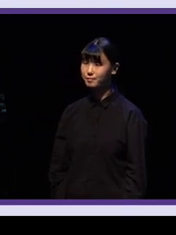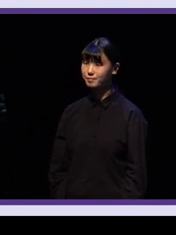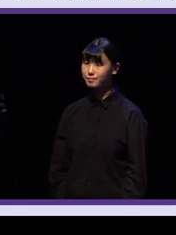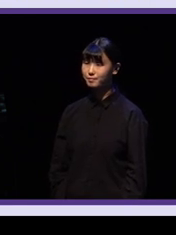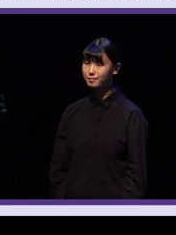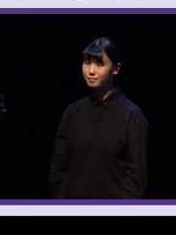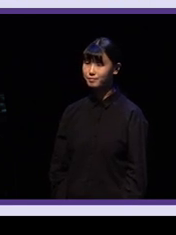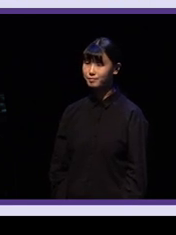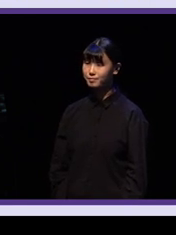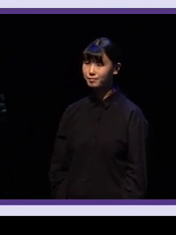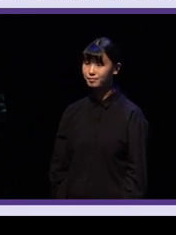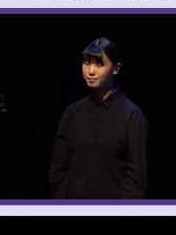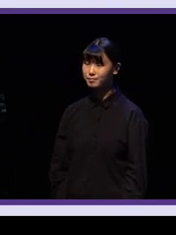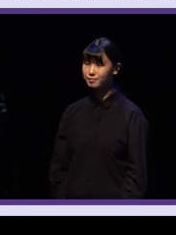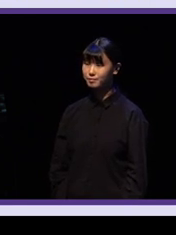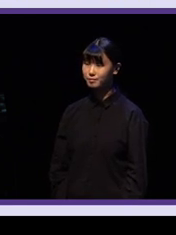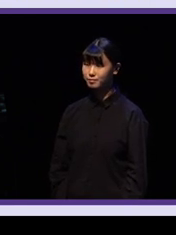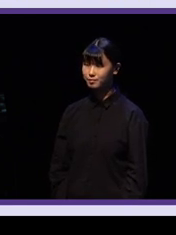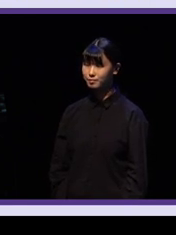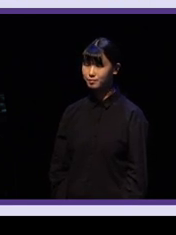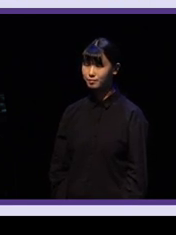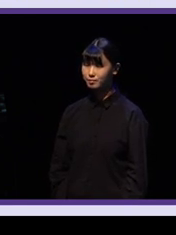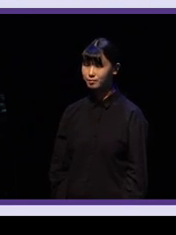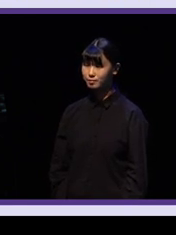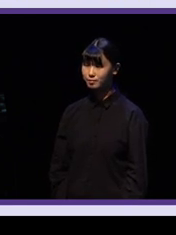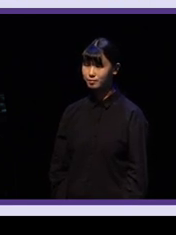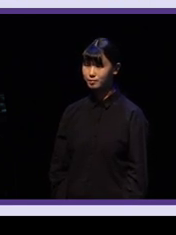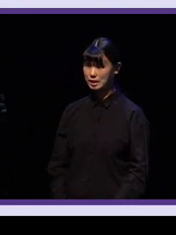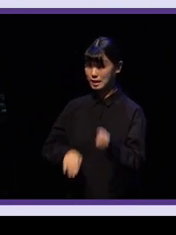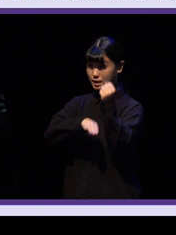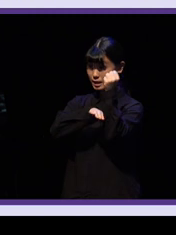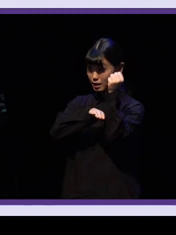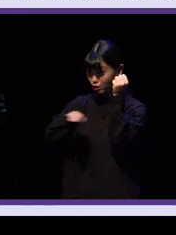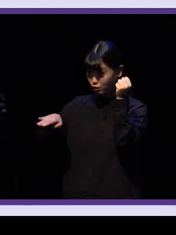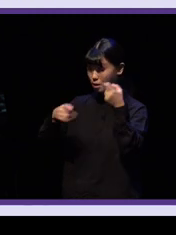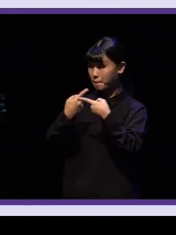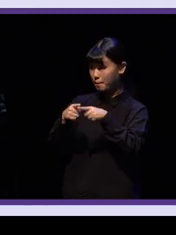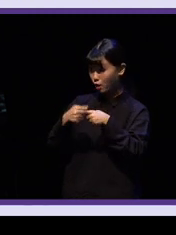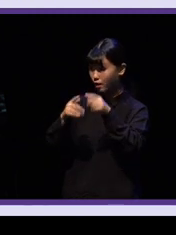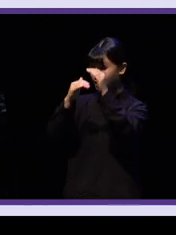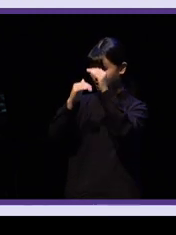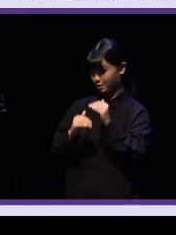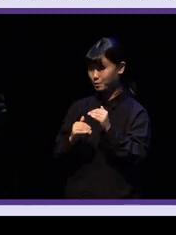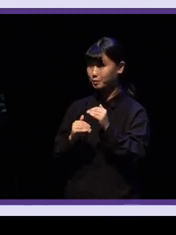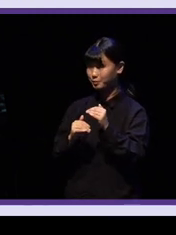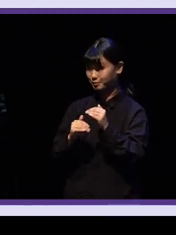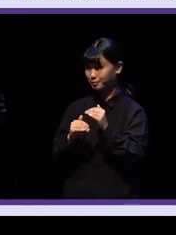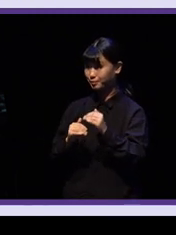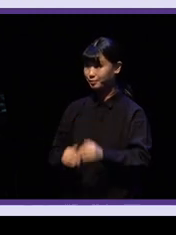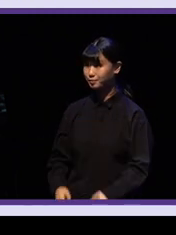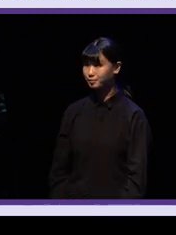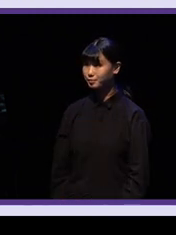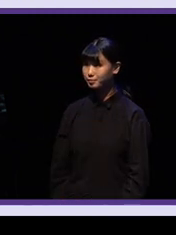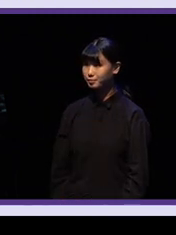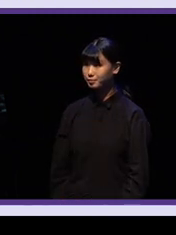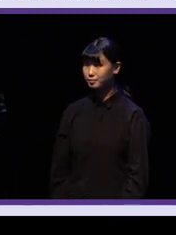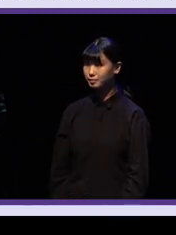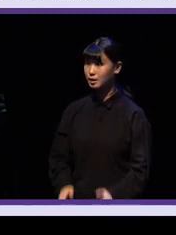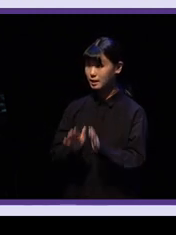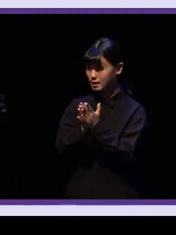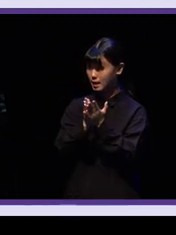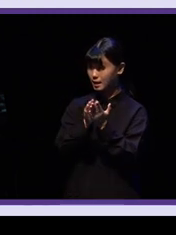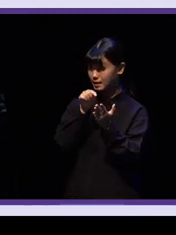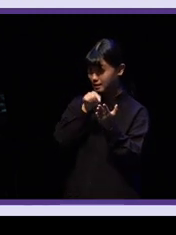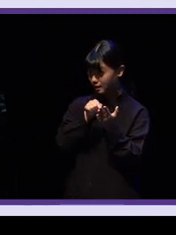네 방금 전 말씀드린 세부 심의 기준에 따른 세부 평가 내용들입니다 저희 사업 설명 책자와